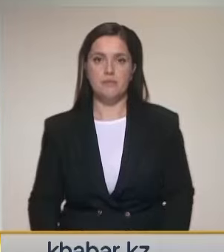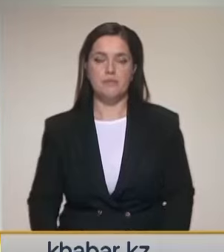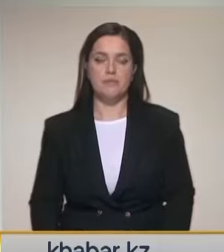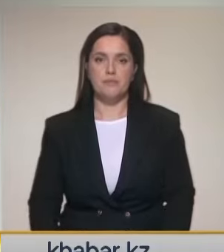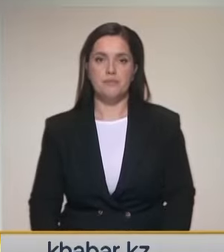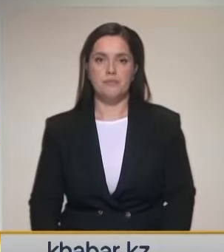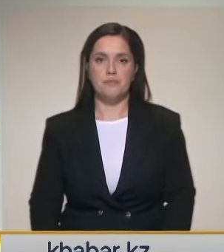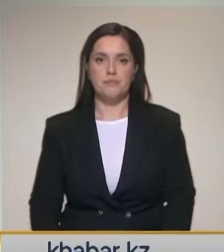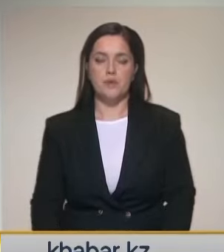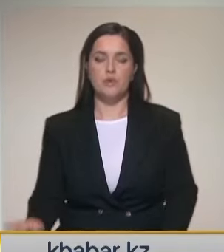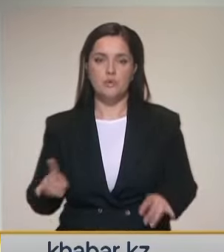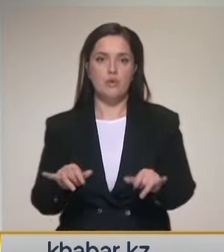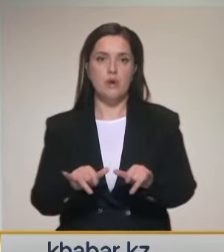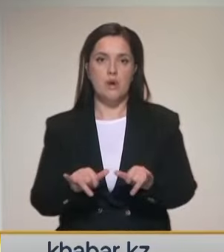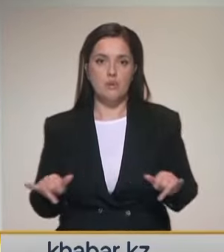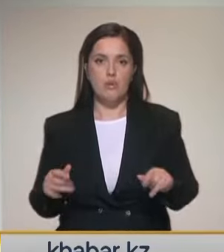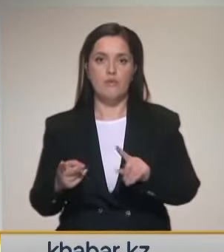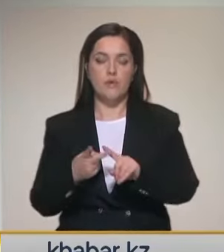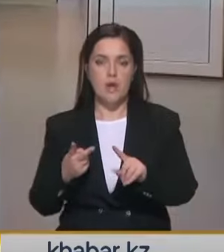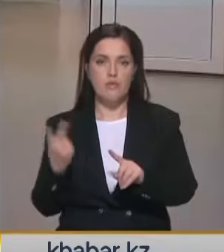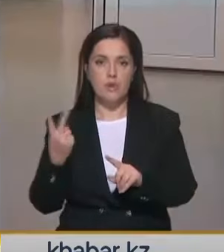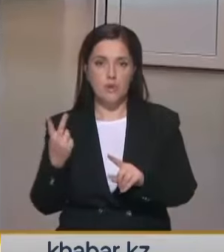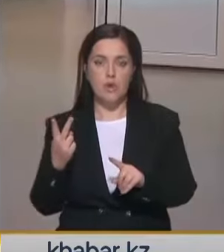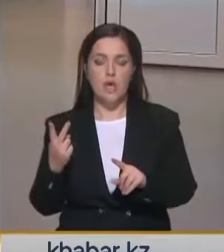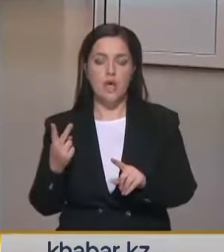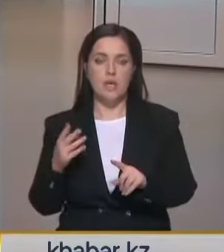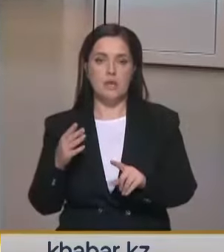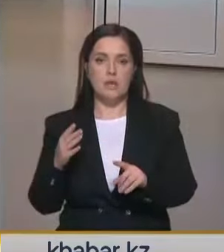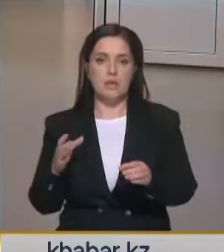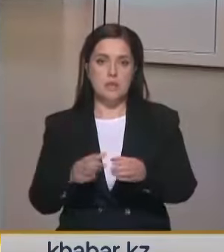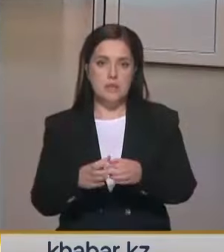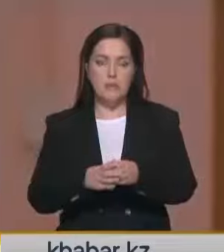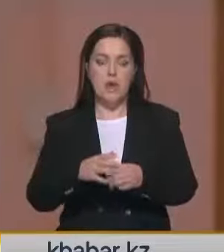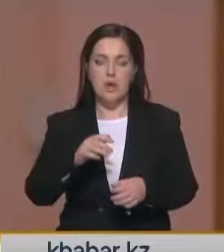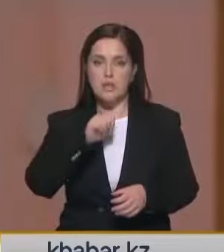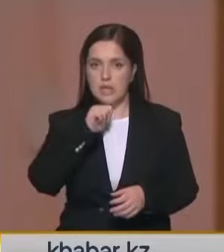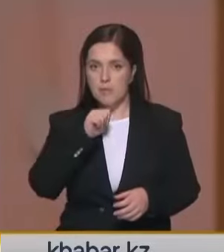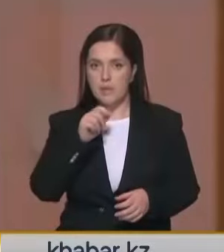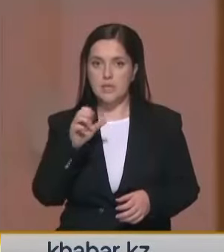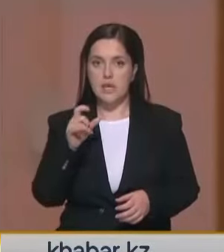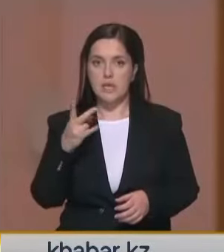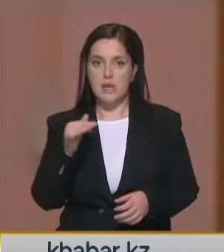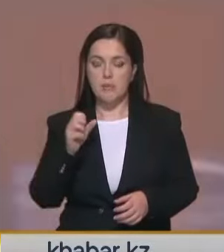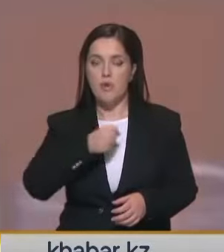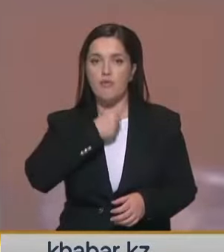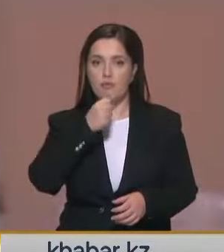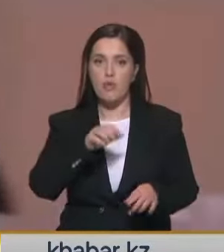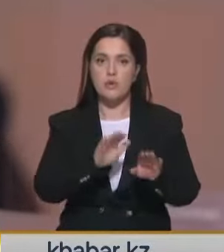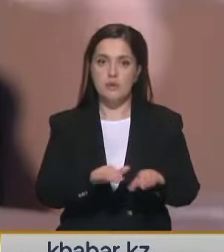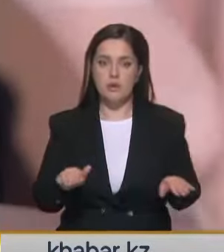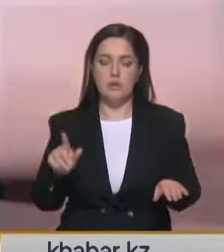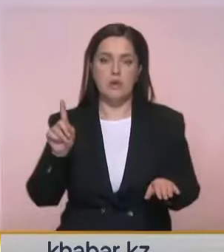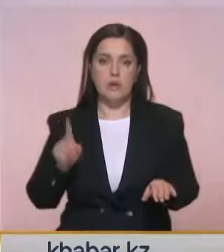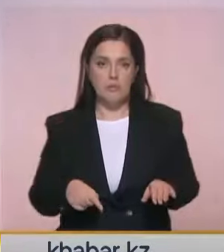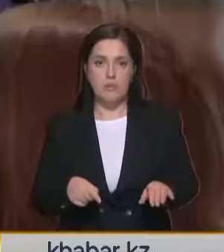то рост второго типа диабета. То есть это вариант диабета взрослых у детей. И